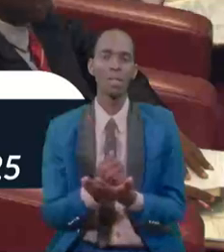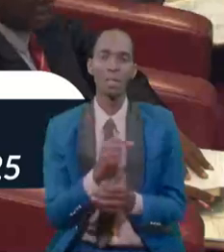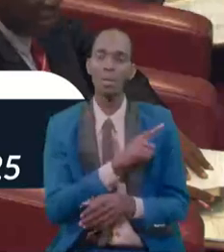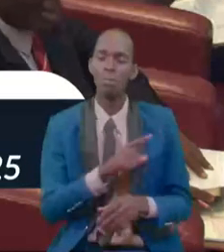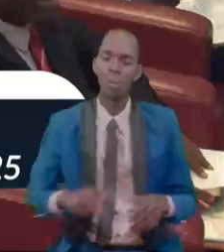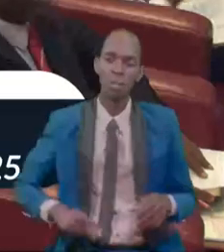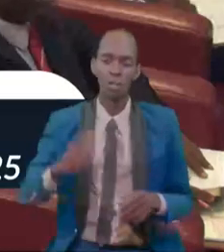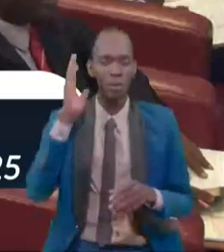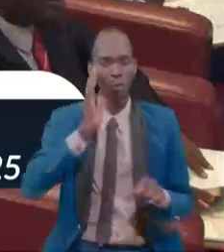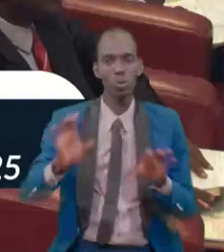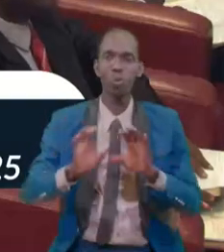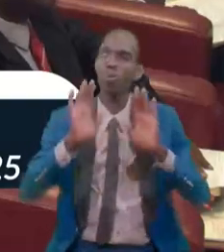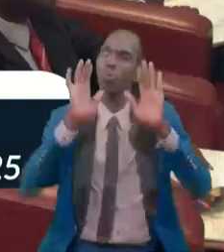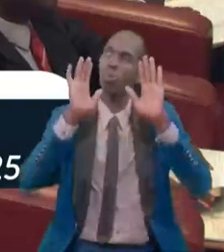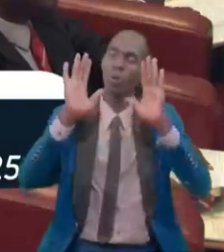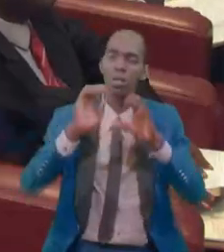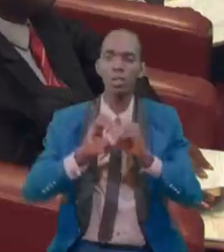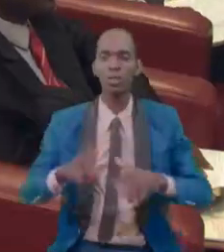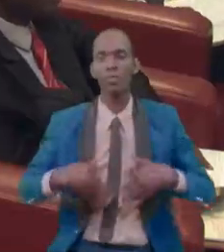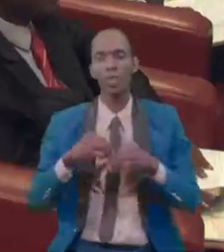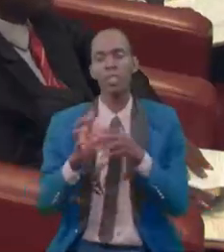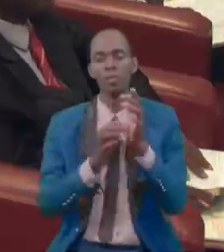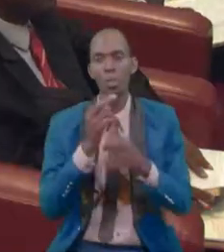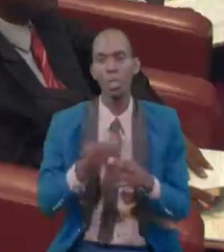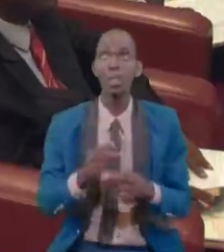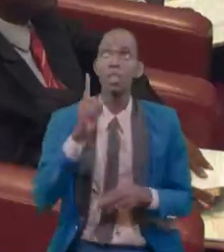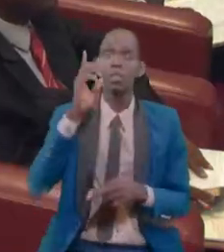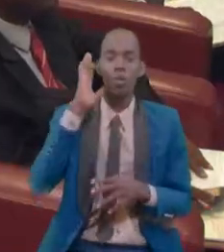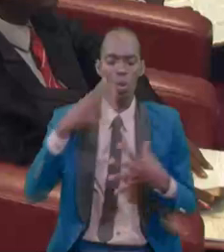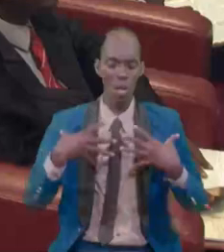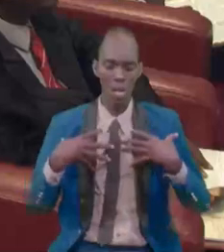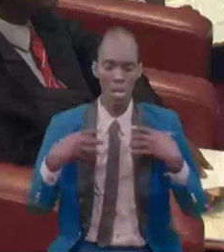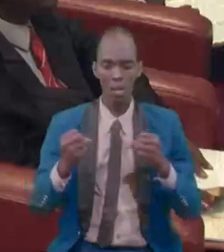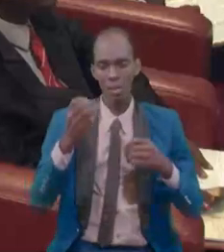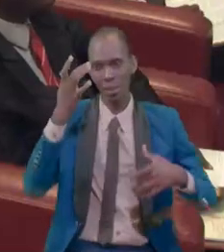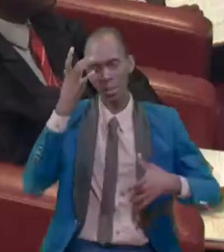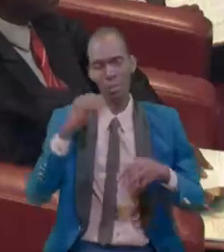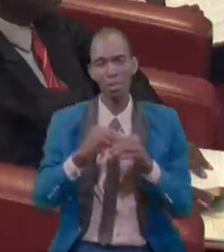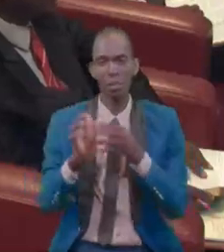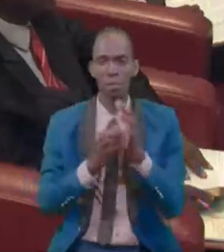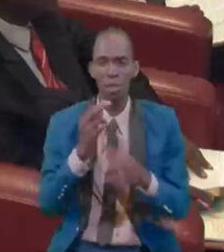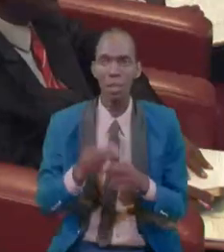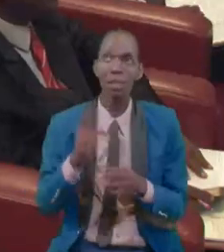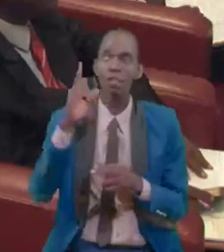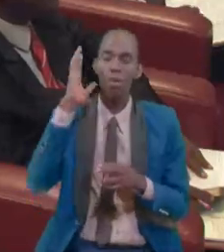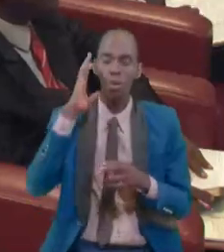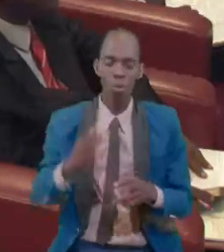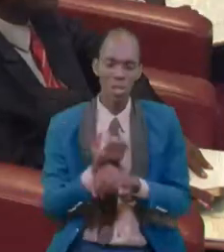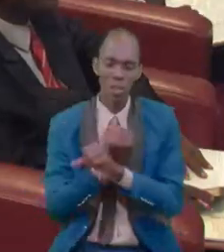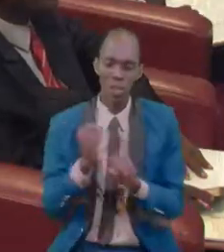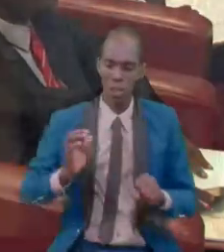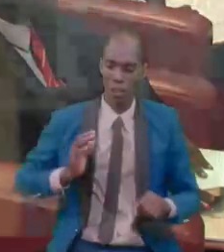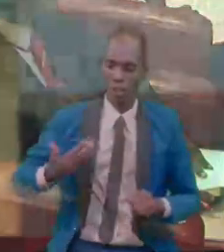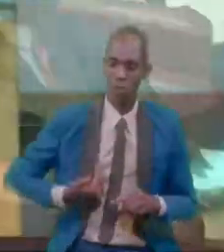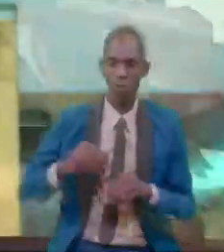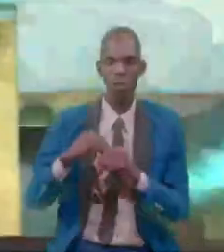Le Seigneur fera des merveilles. Il va guérir les malades. Il va sauver l'âme. Il